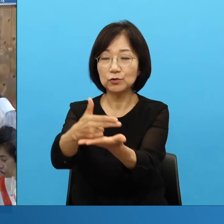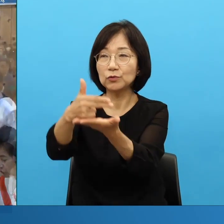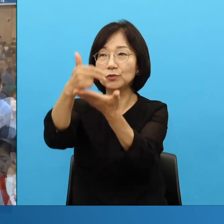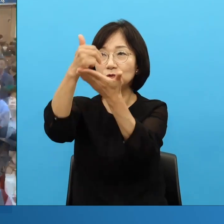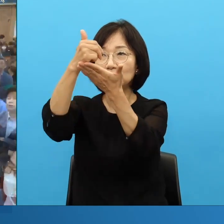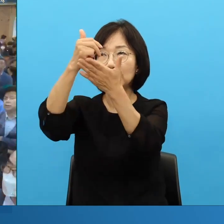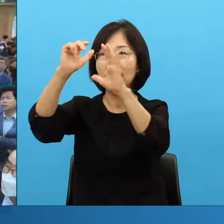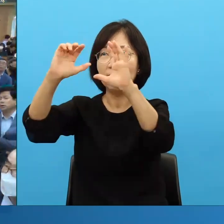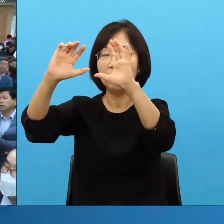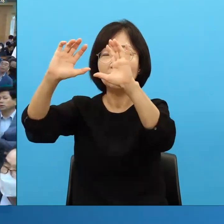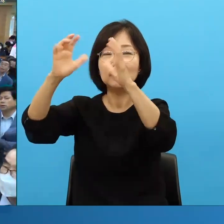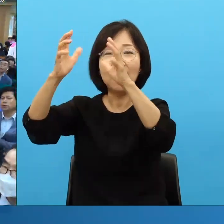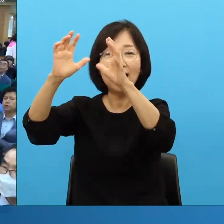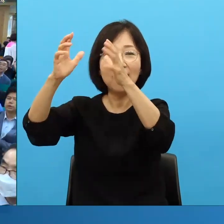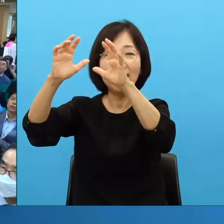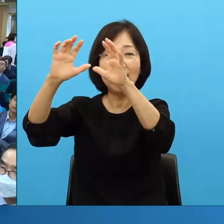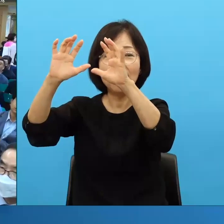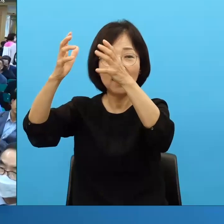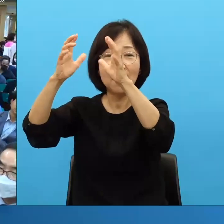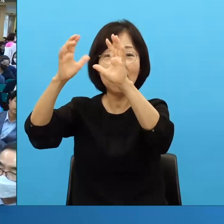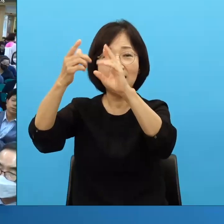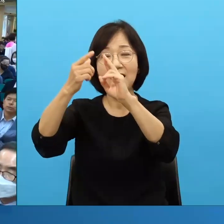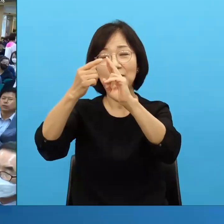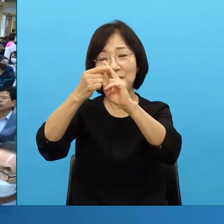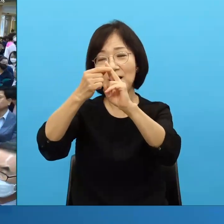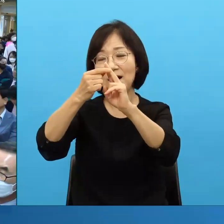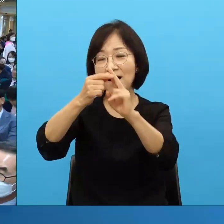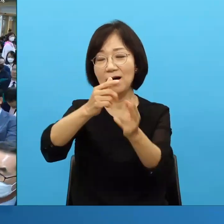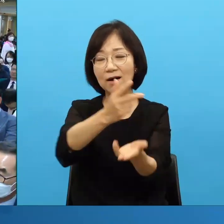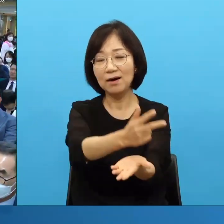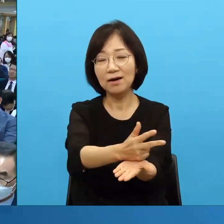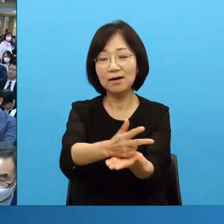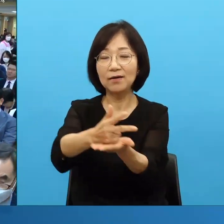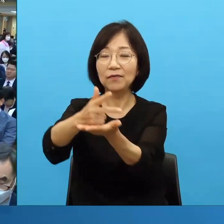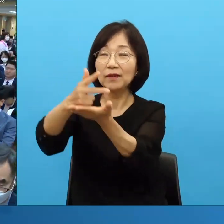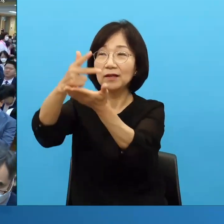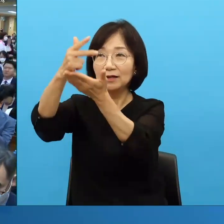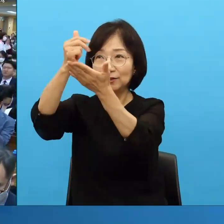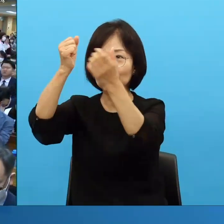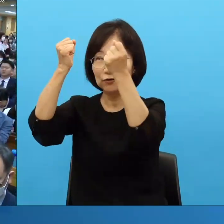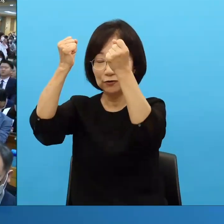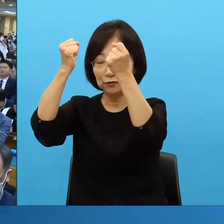내 주의 나라와